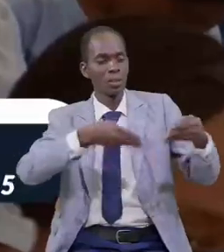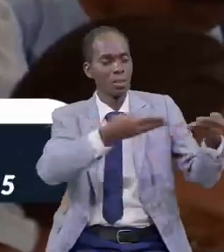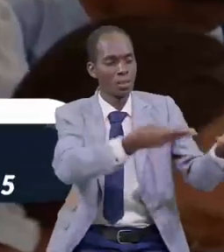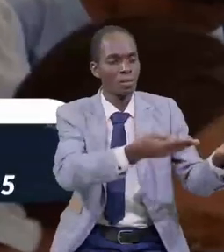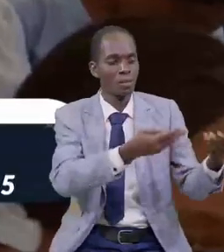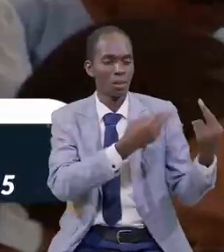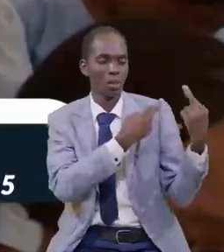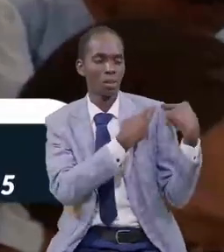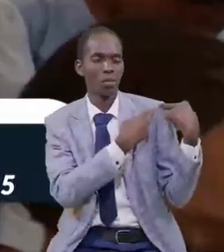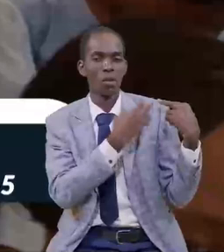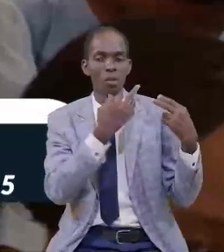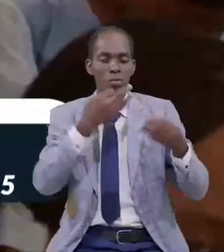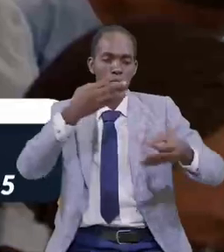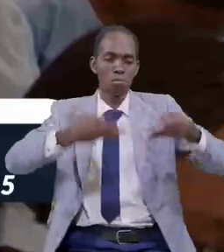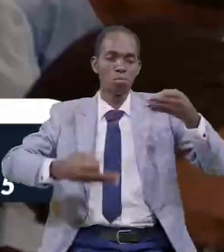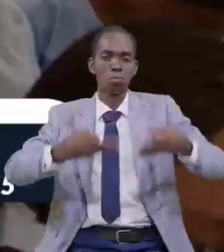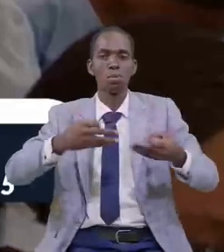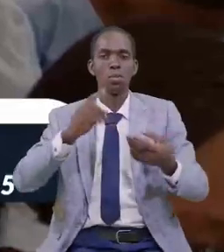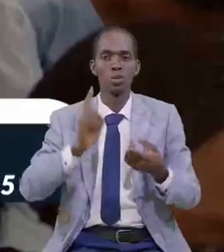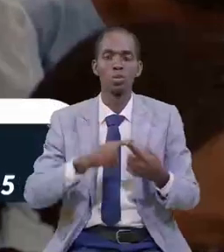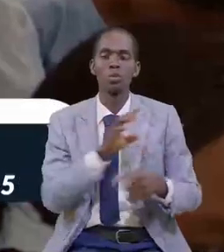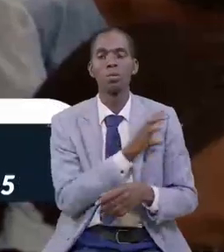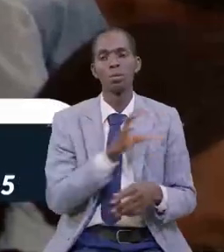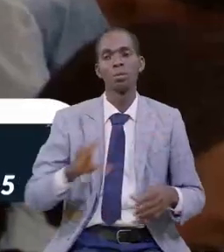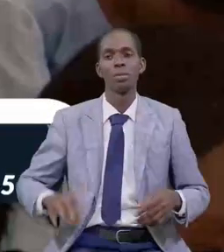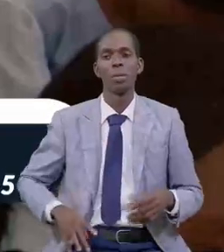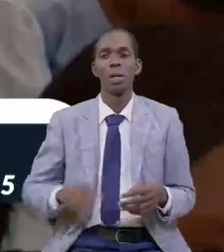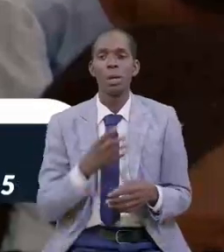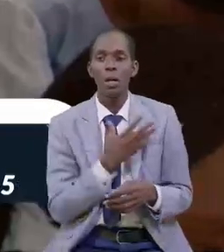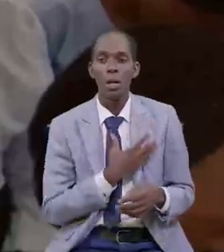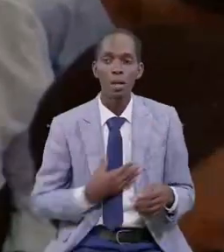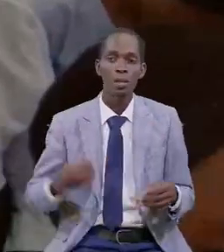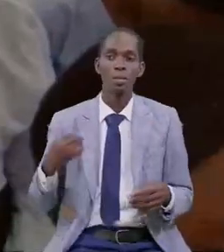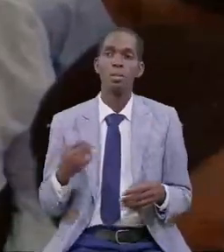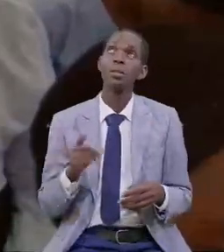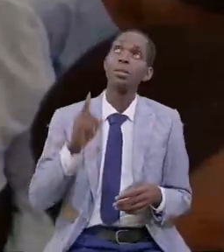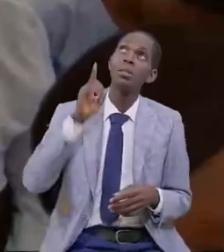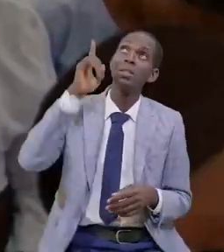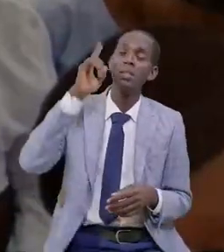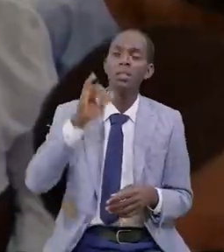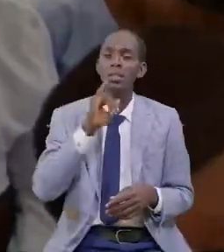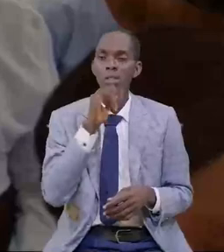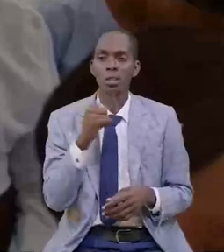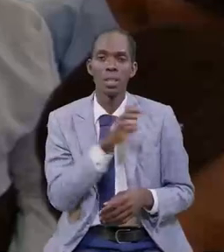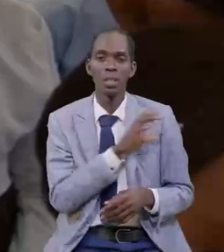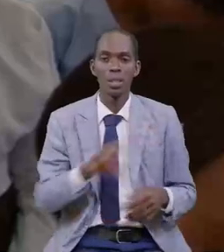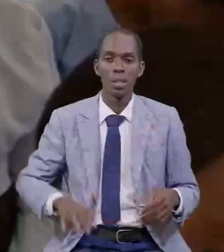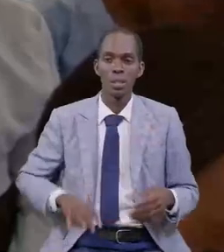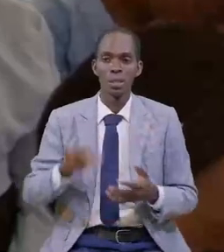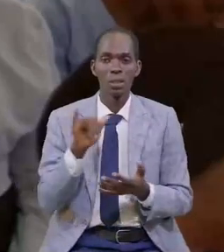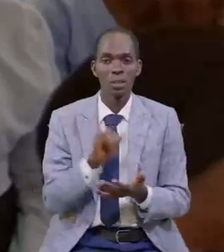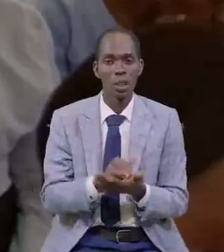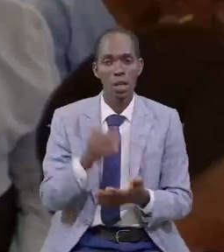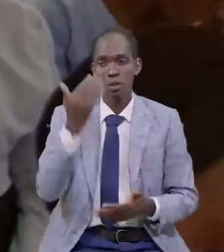tout jugement à Christ et il est le Christ qui connaît